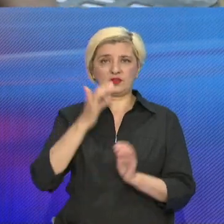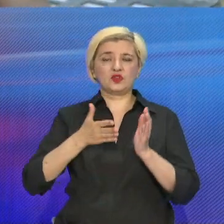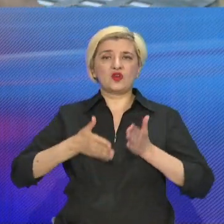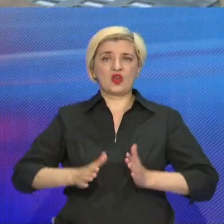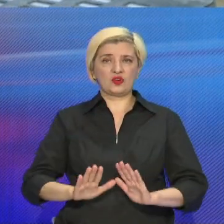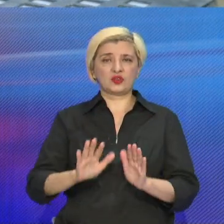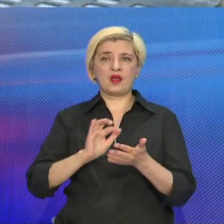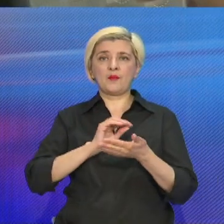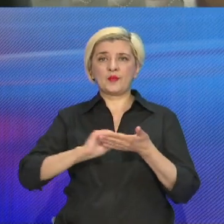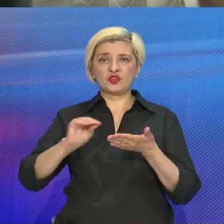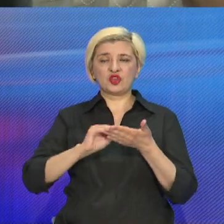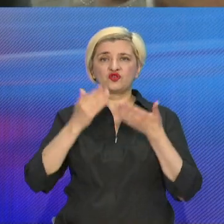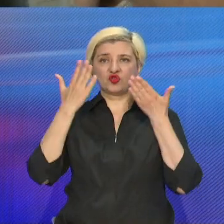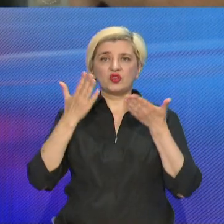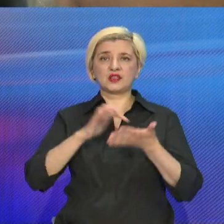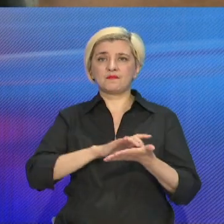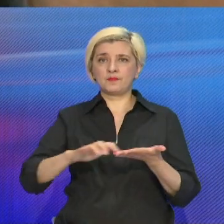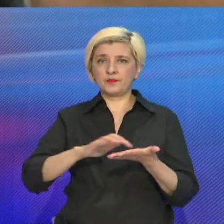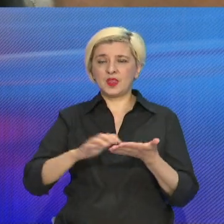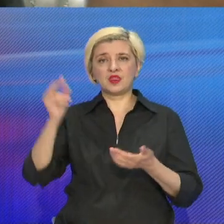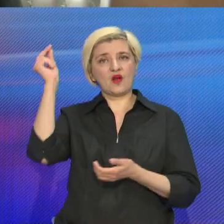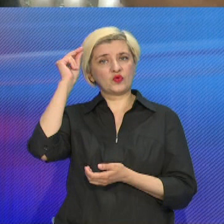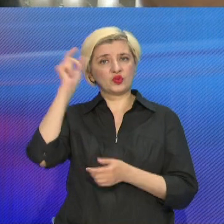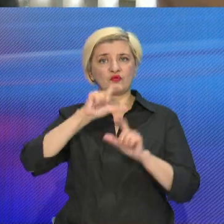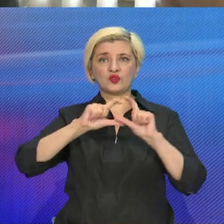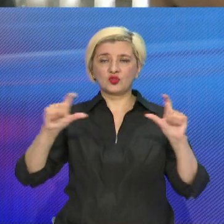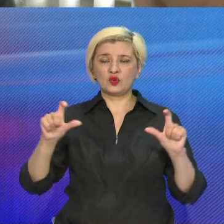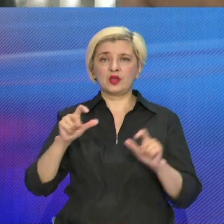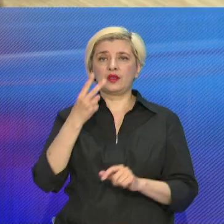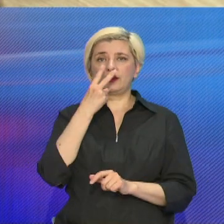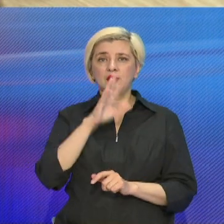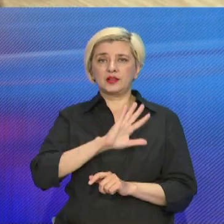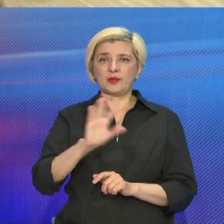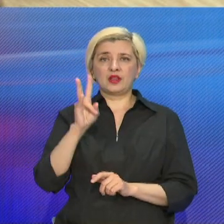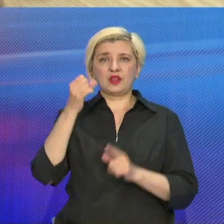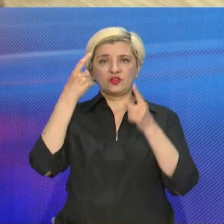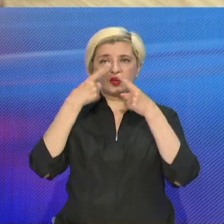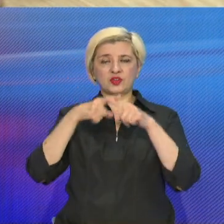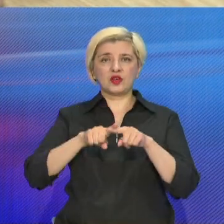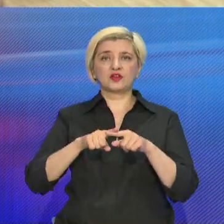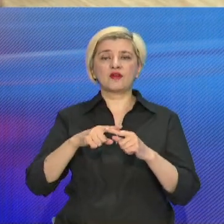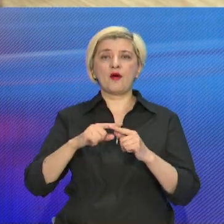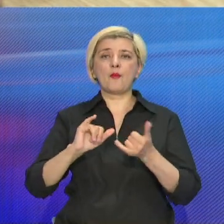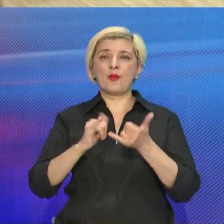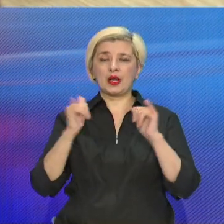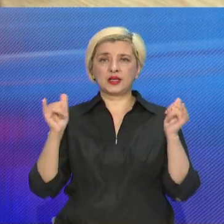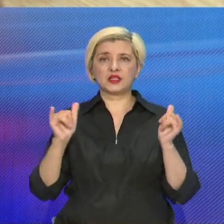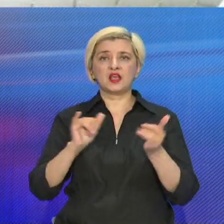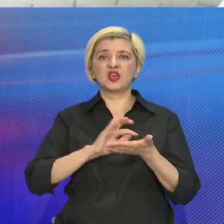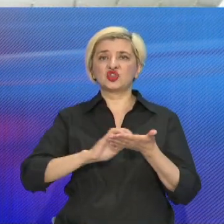Брайлю ён навучыўся у школе. И до гэтага часу лічыць, что, не глядзячы на техничный прогресс, шрифт не страціў своей